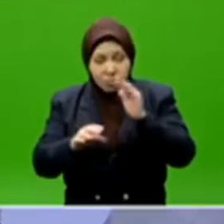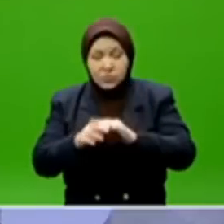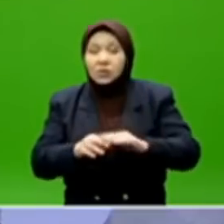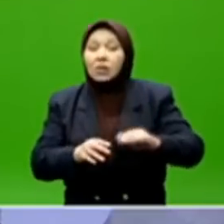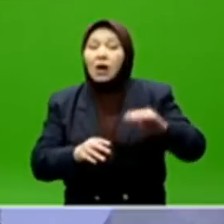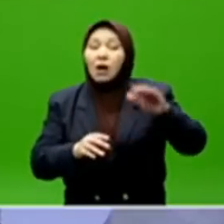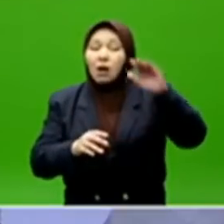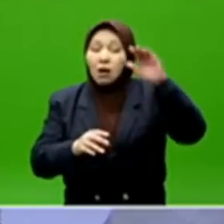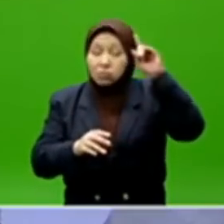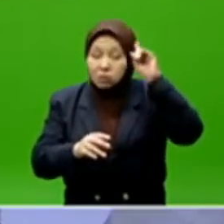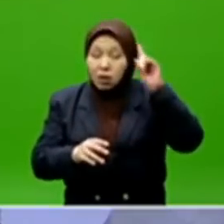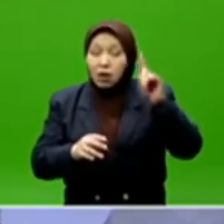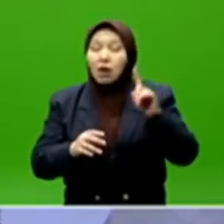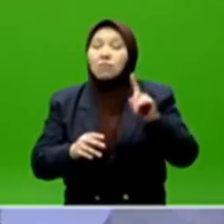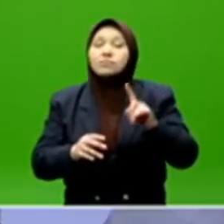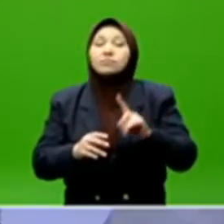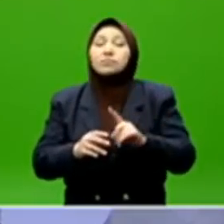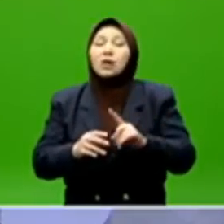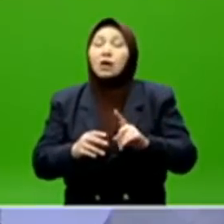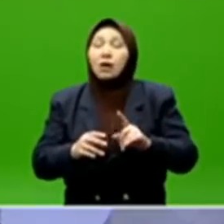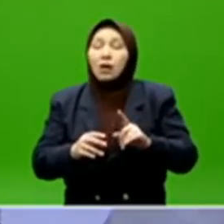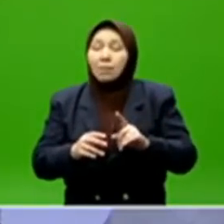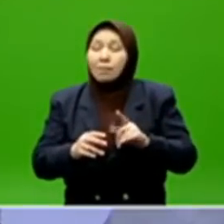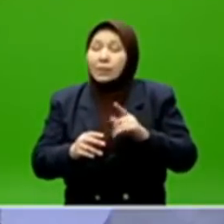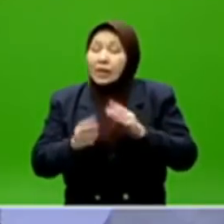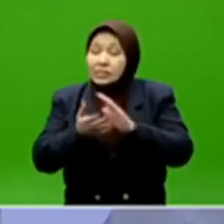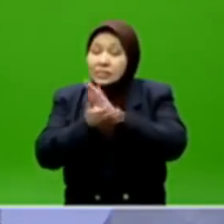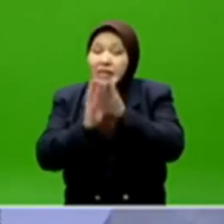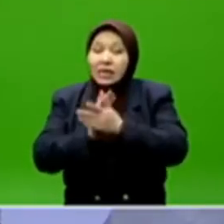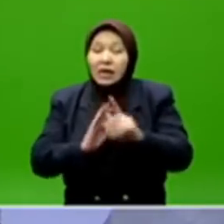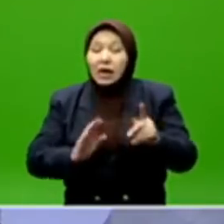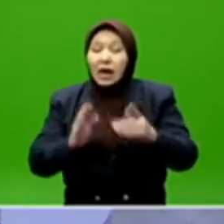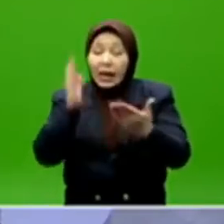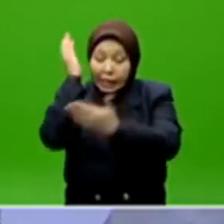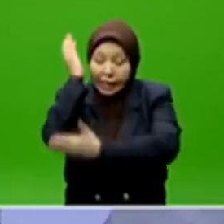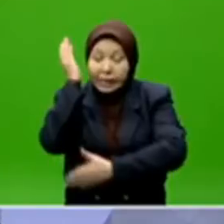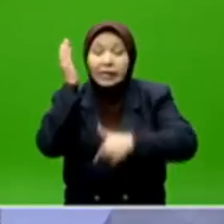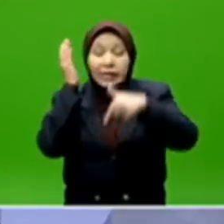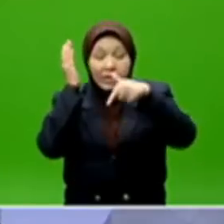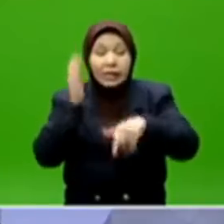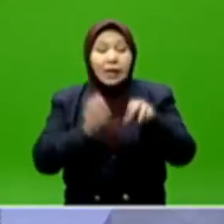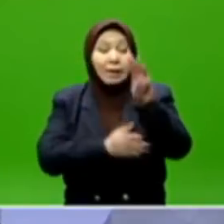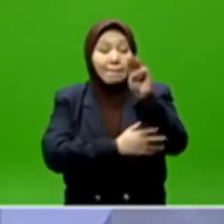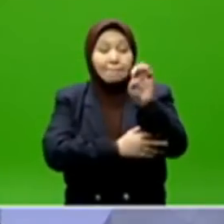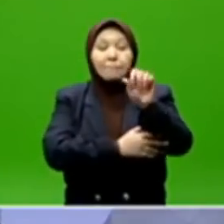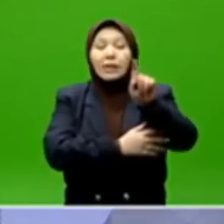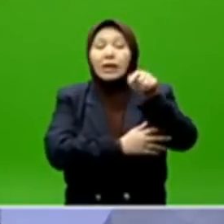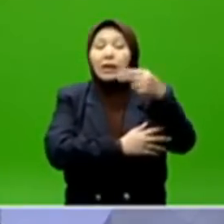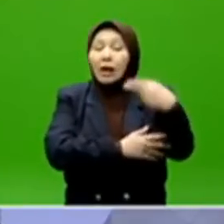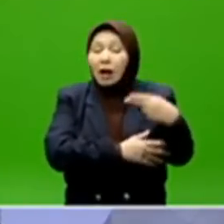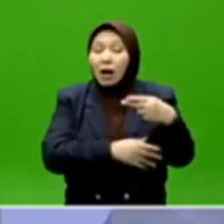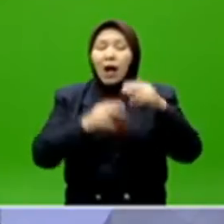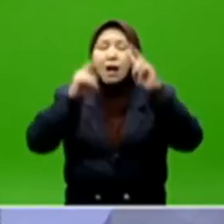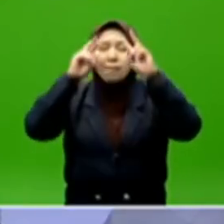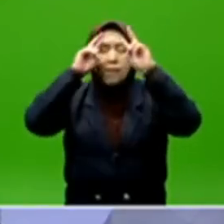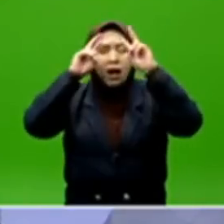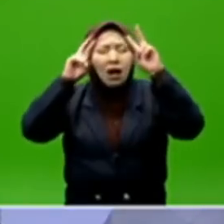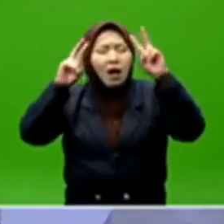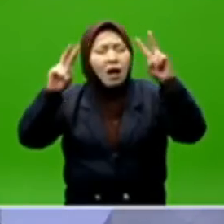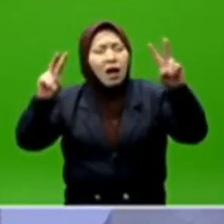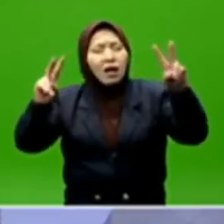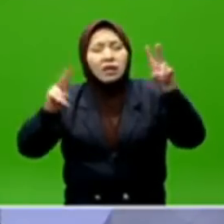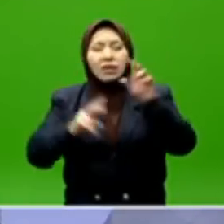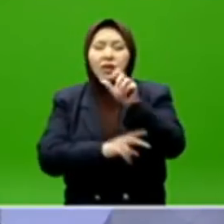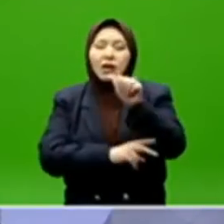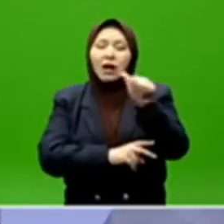balada amina. Ya Allah, Tuhanku, jadikanlah negeri ini iaitu Mekah sebagai aman. Maksudnya, adakah